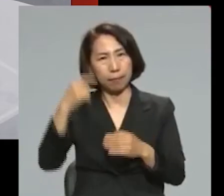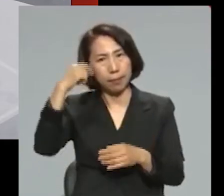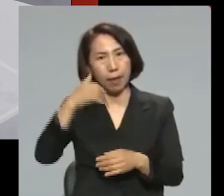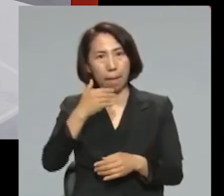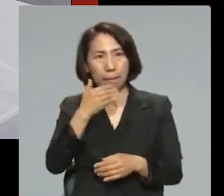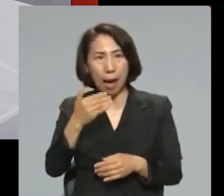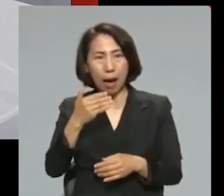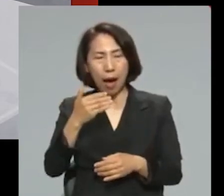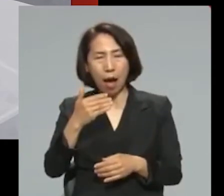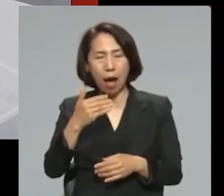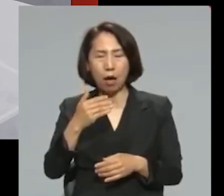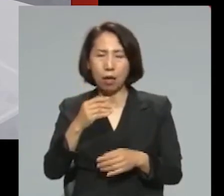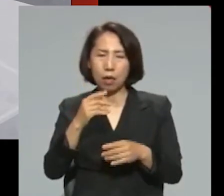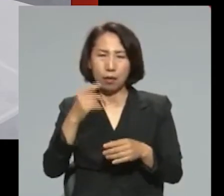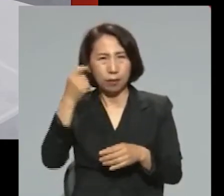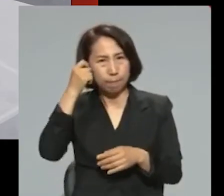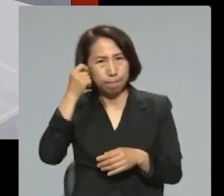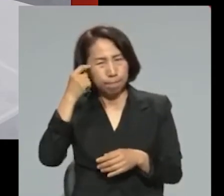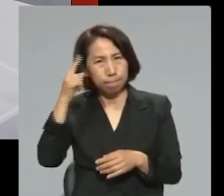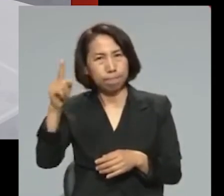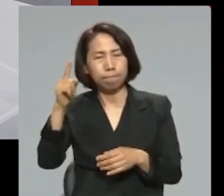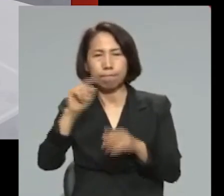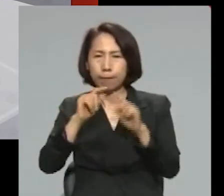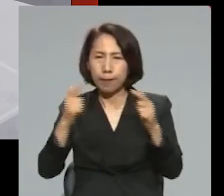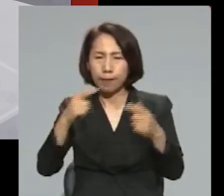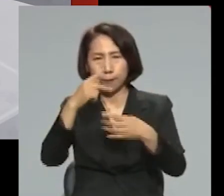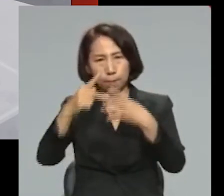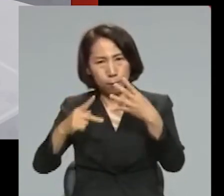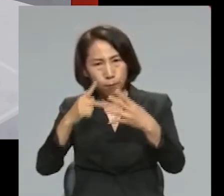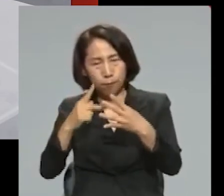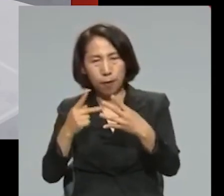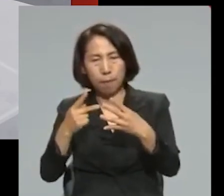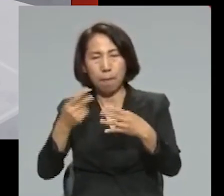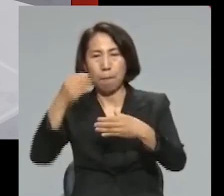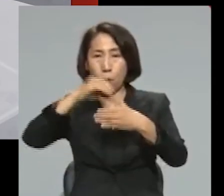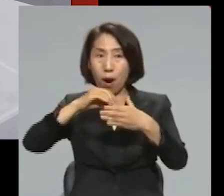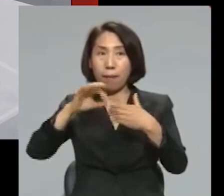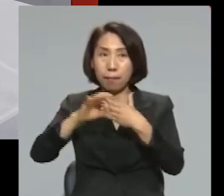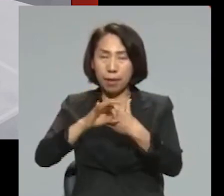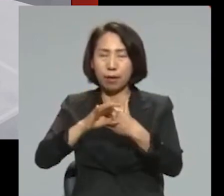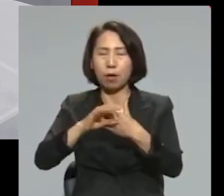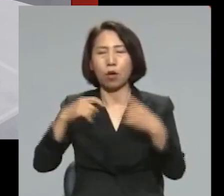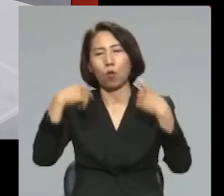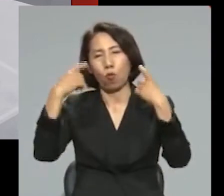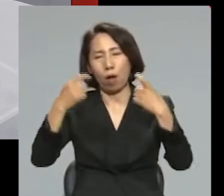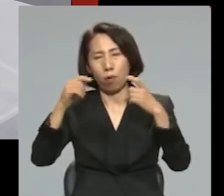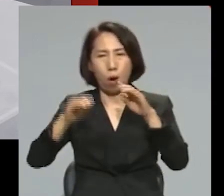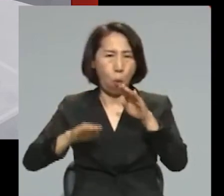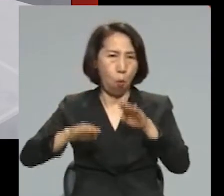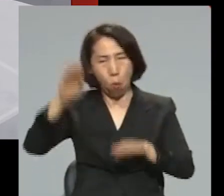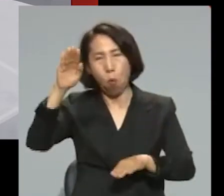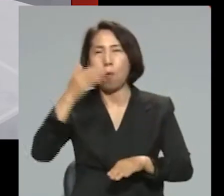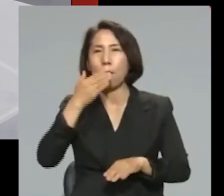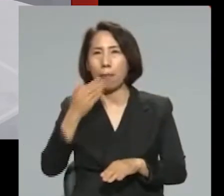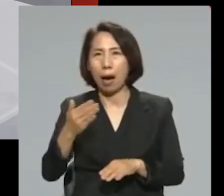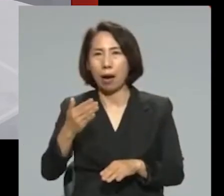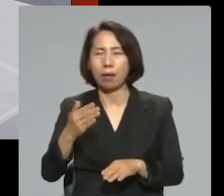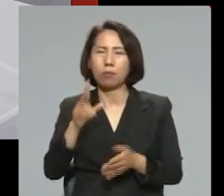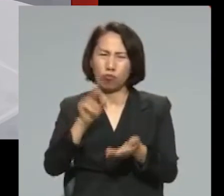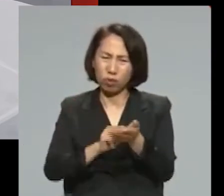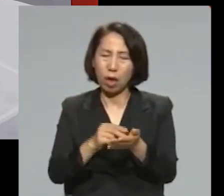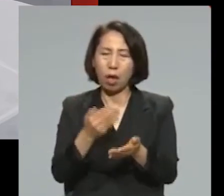멋진 소프트웨어를 첨가한다면 차별화된 관광산업이 탄력을 받을 것입니다. 문제는 먹고